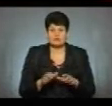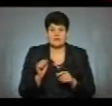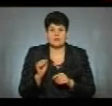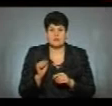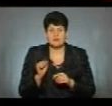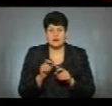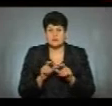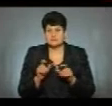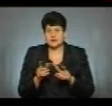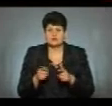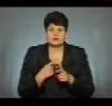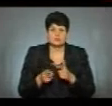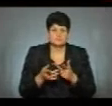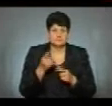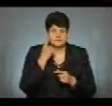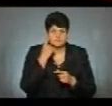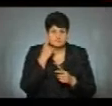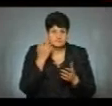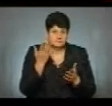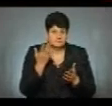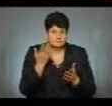чи якісь оціночні